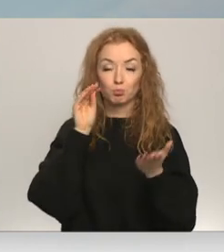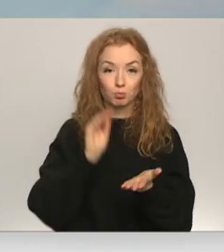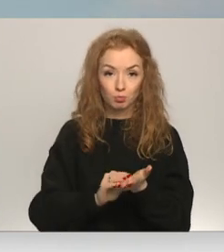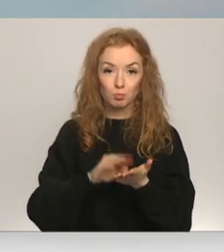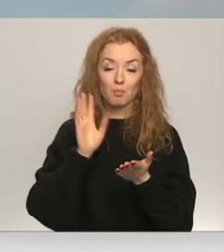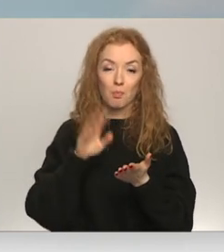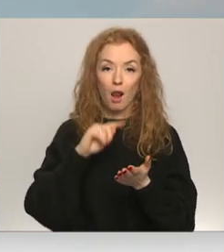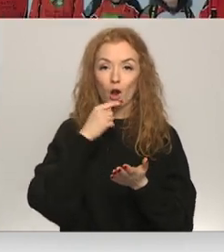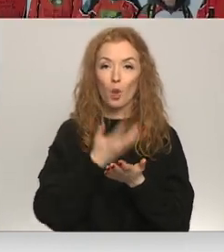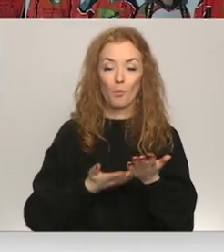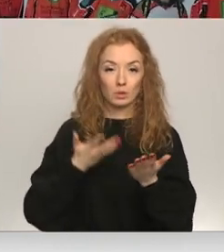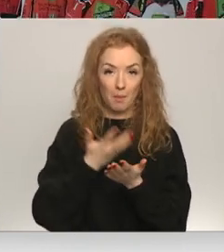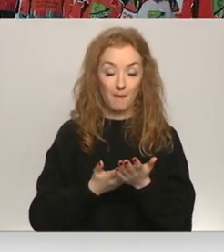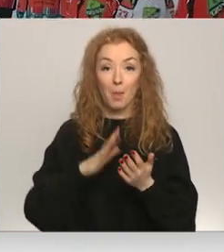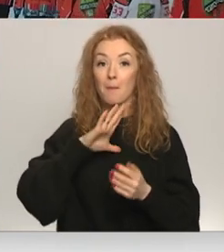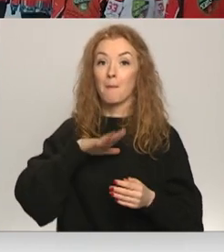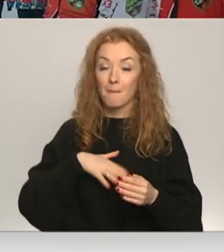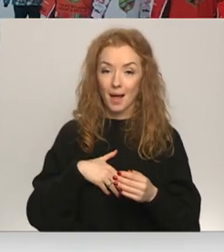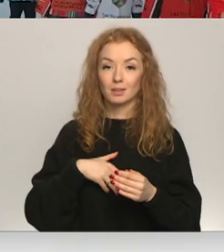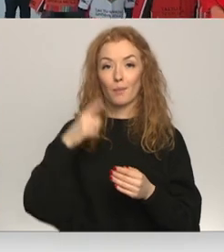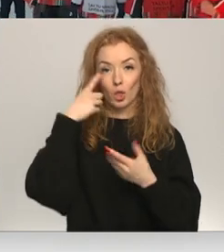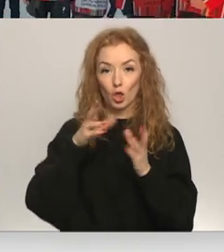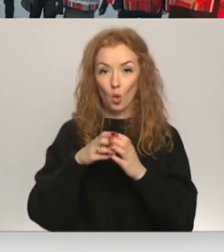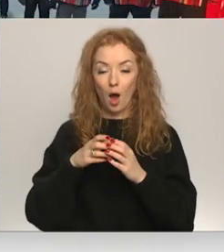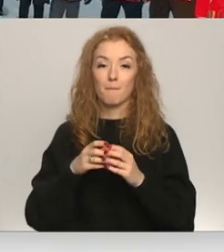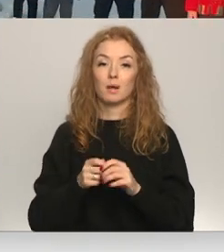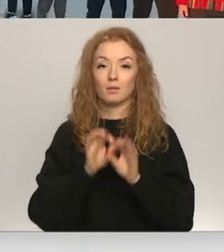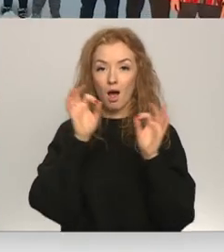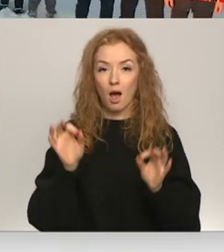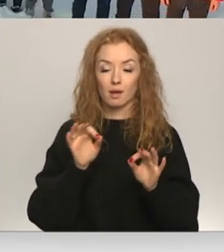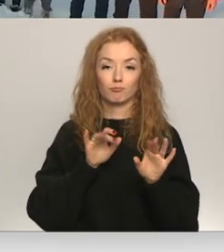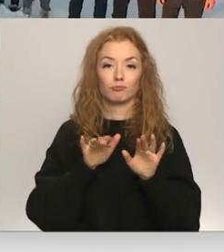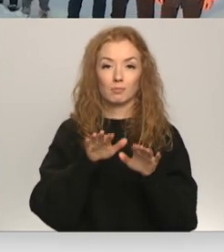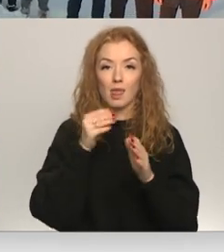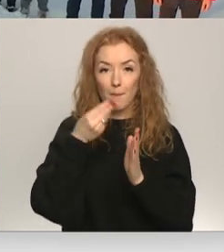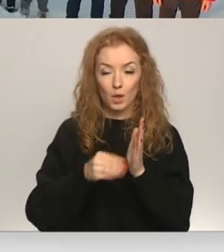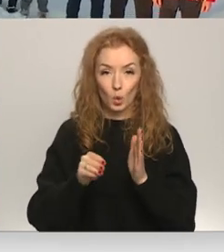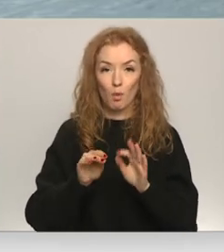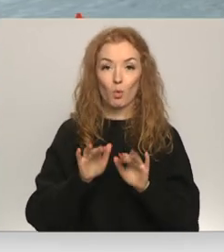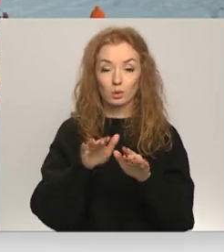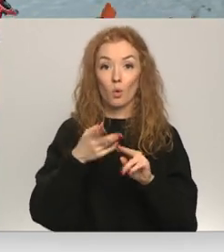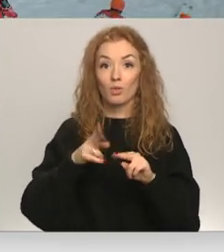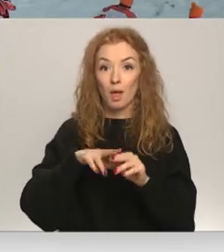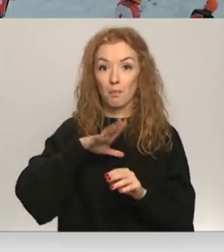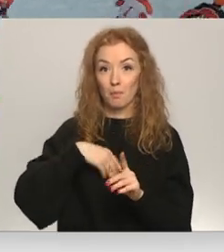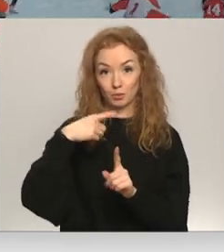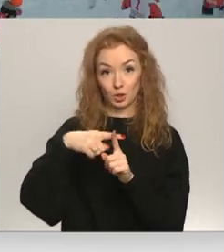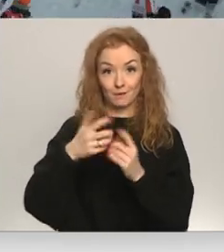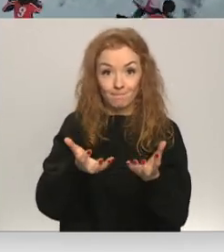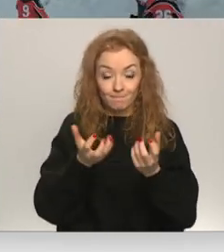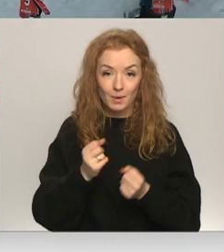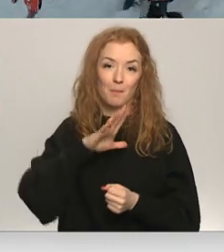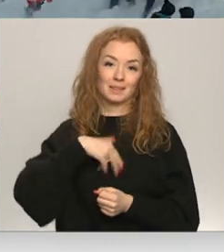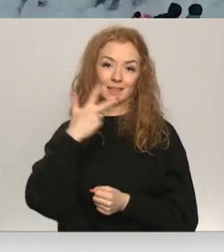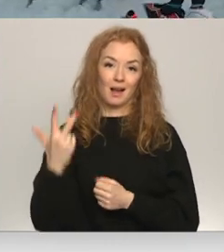un ekonomisko pamatojumu. Pēc tā domē būs jālēm par iepirkumu uzsākšanu un pozitīvu lēmu gadījumā. Pēc 3 gadiem hokejisti